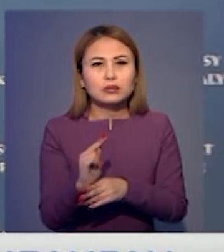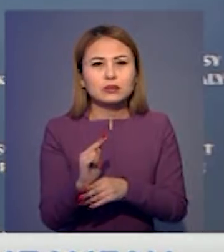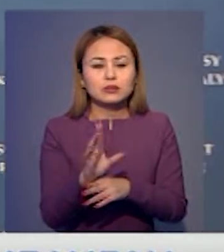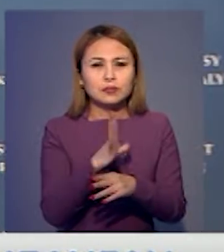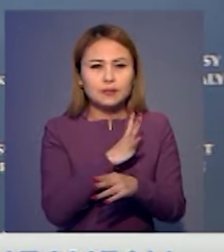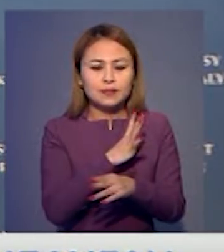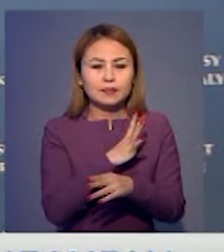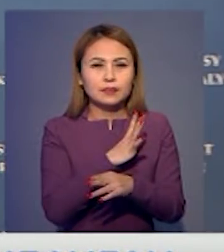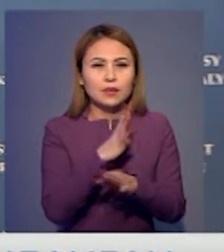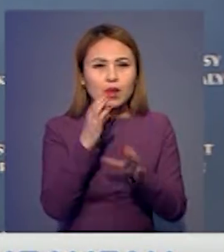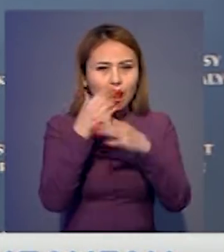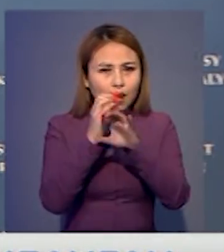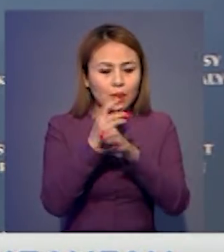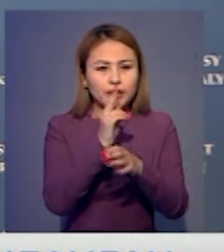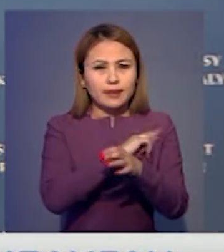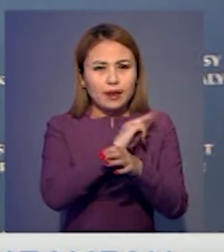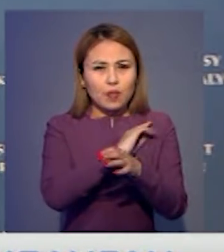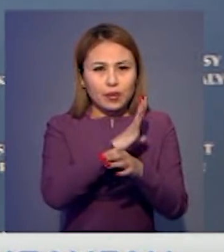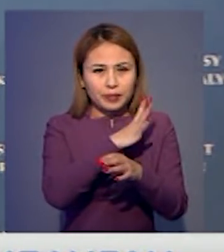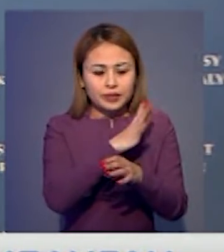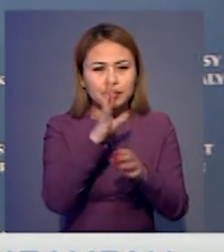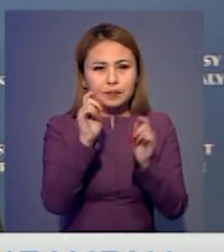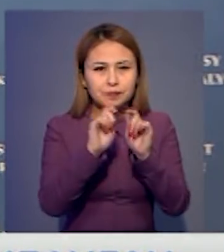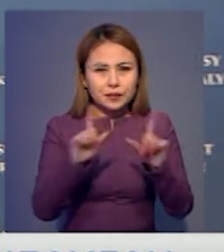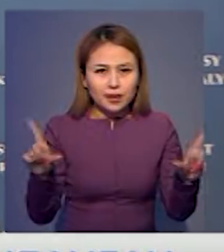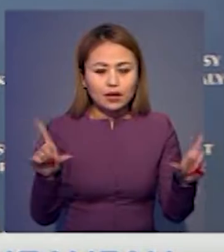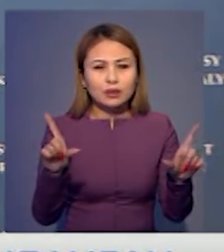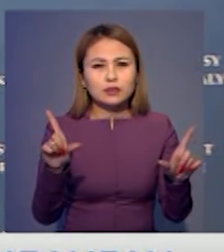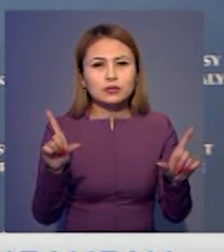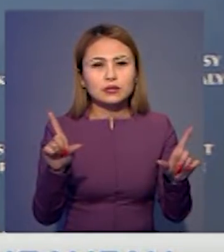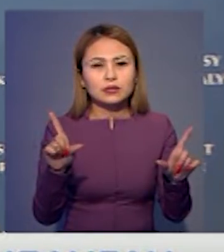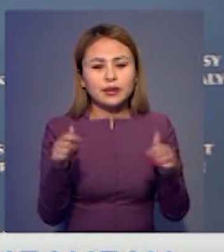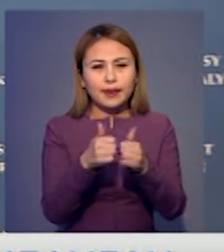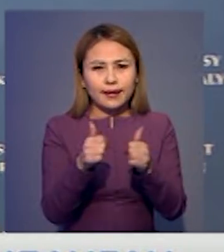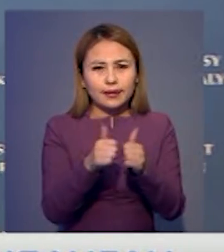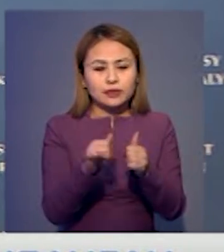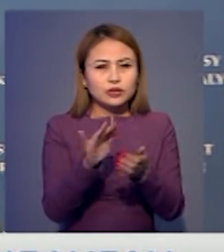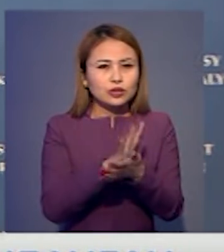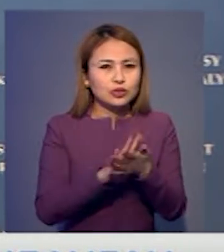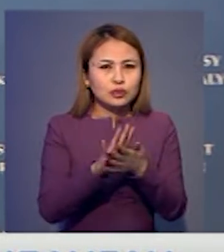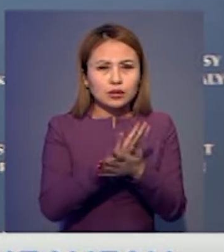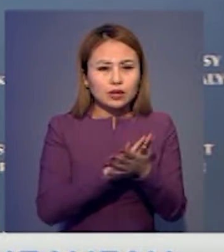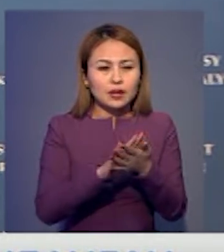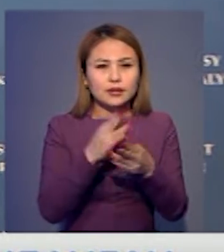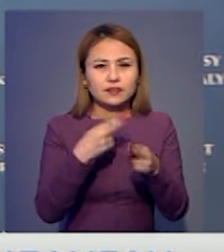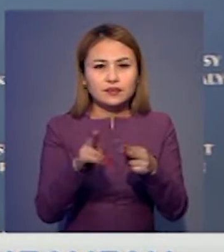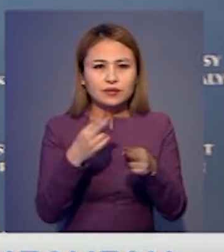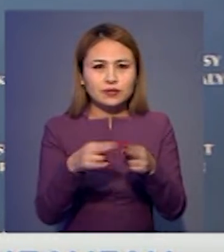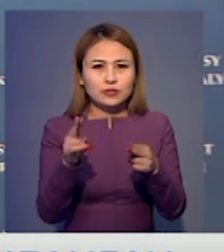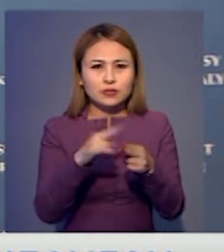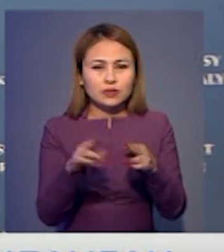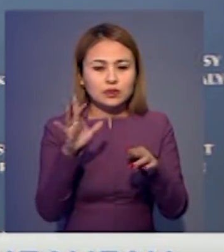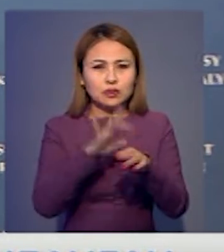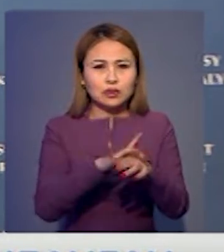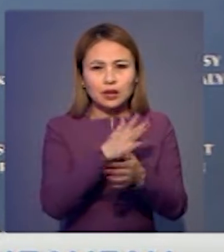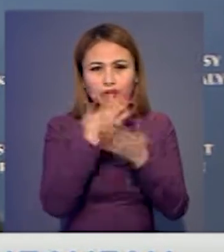жөндеді. Біздің лабораторияға зерттеу жасадық. Мектептің қасында ешқандай зиянды заттар